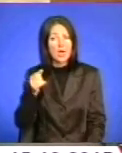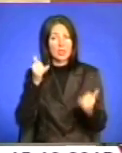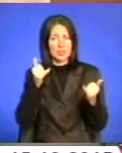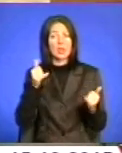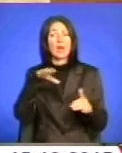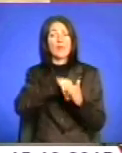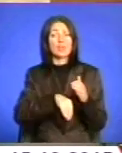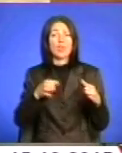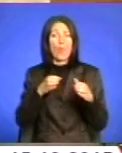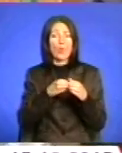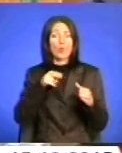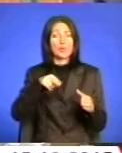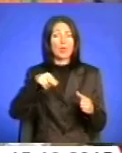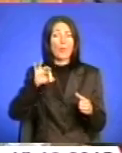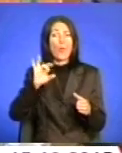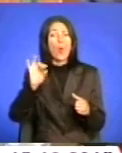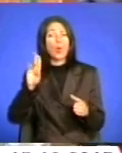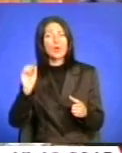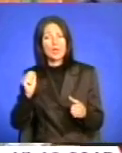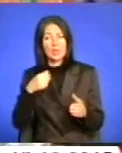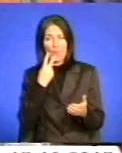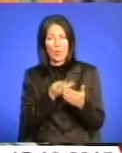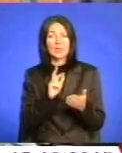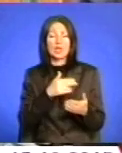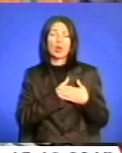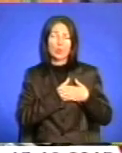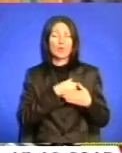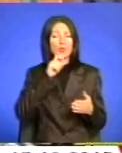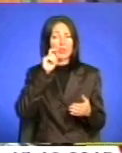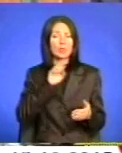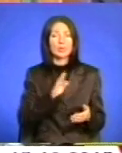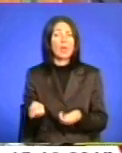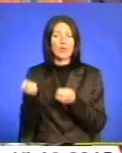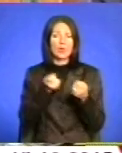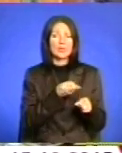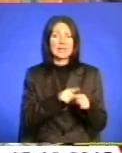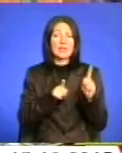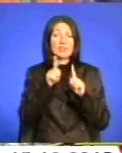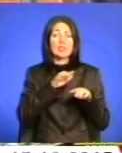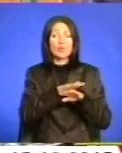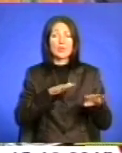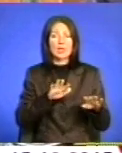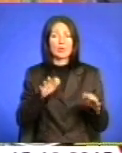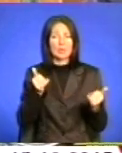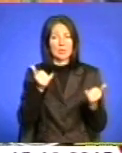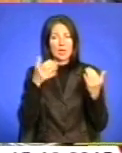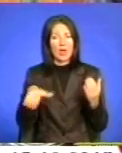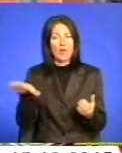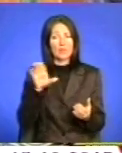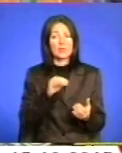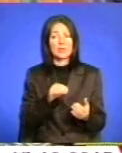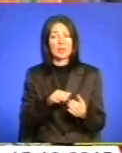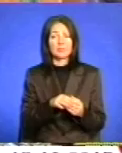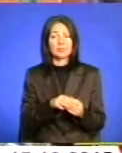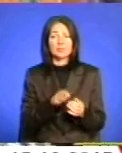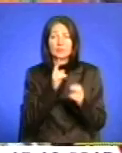і люблять Україну і таке інше. Не виносити це на сесійну залу, де зараз всі, по-перше, нейтралізовані,